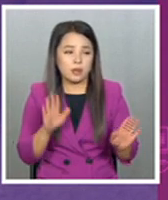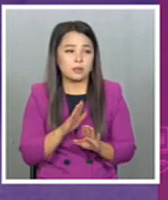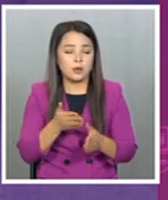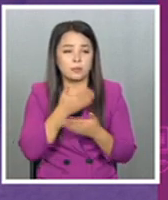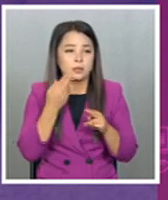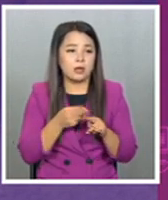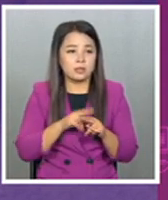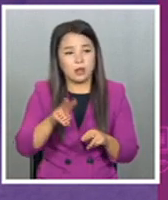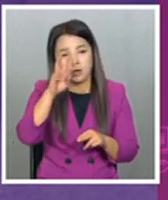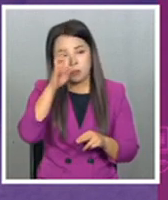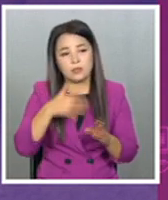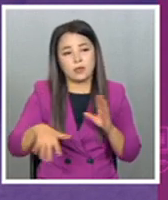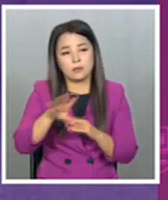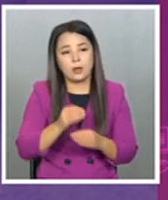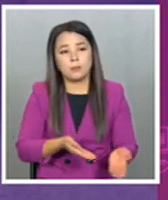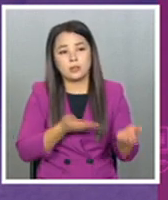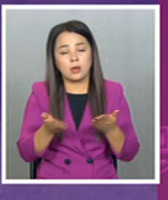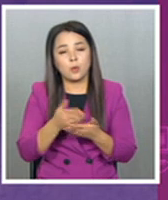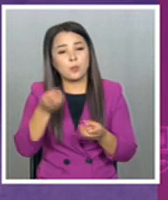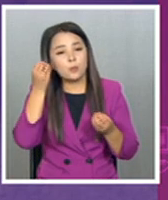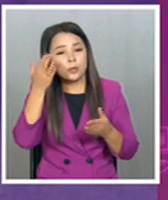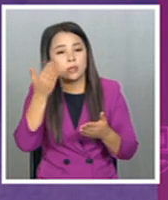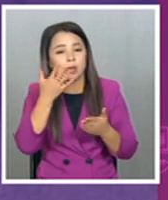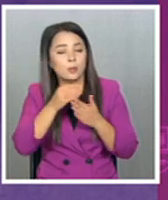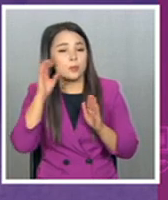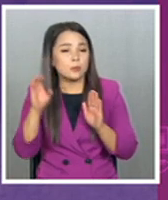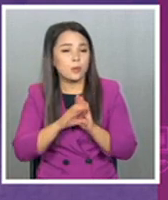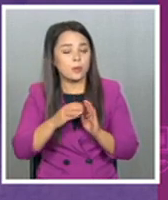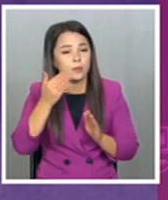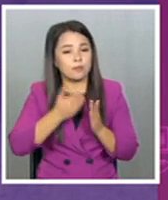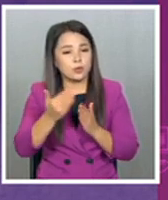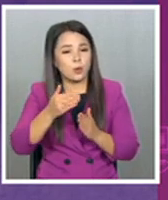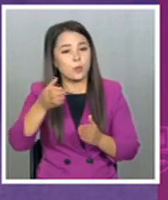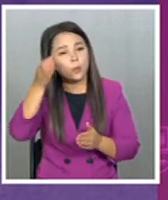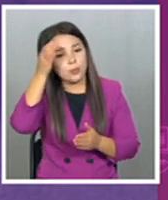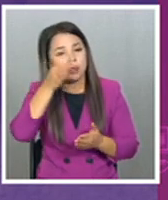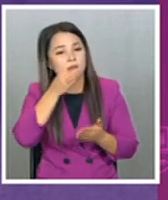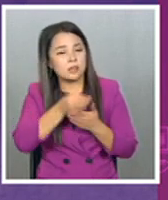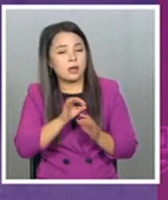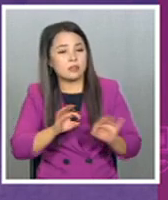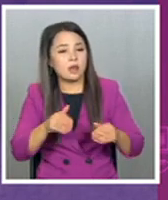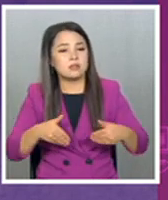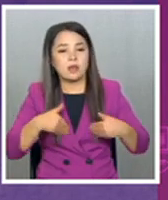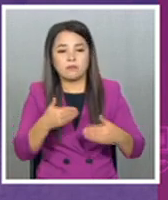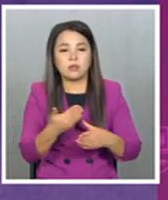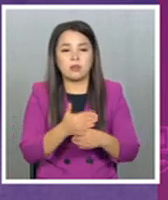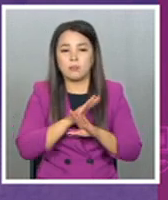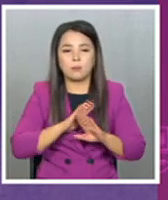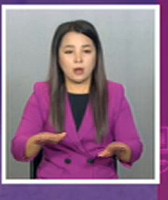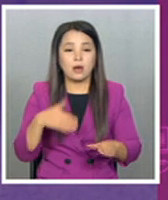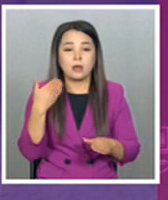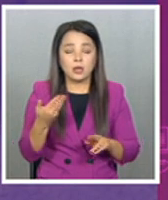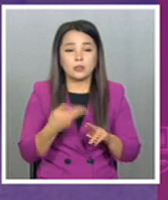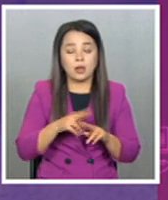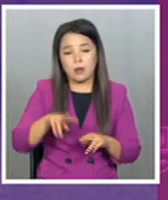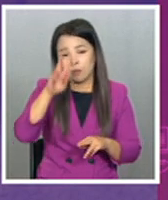Император пригласил всех своих мудрецов, чтобы выслушать их высокоученые суждения. Их советы не помогли. Тогда император